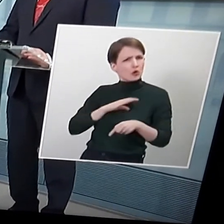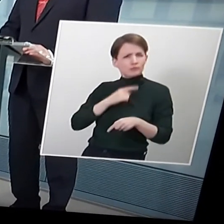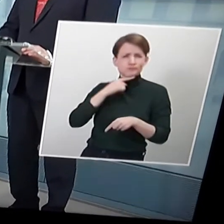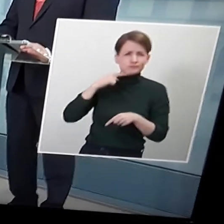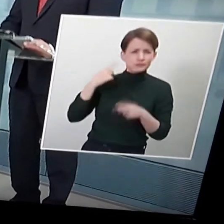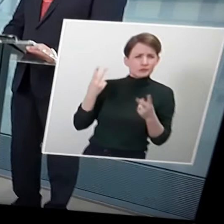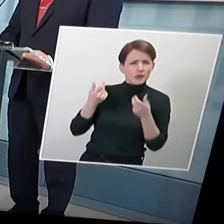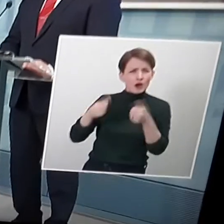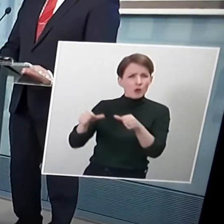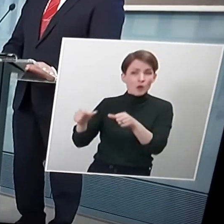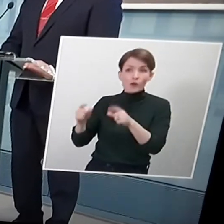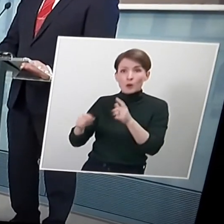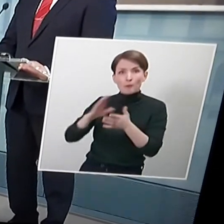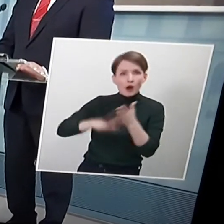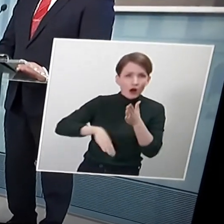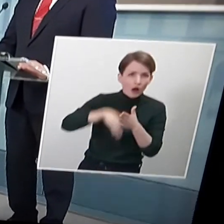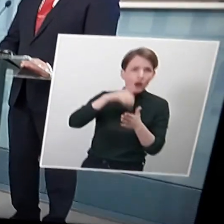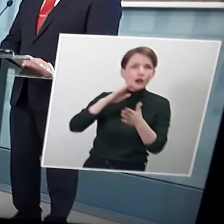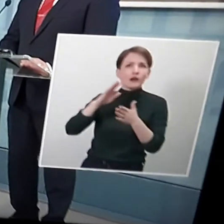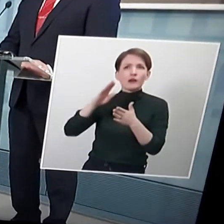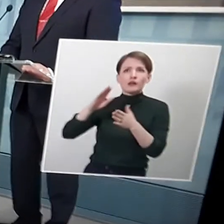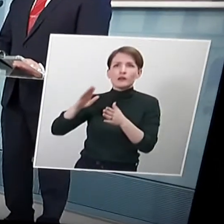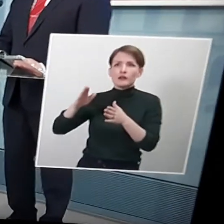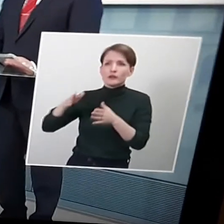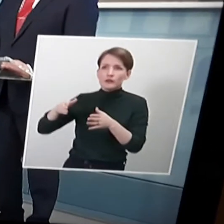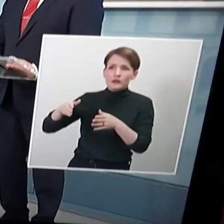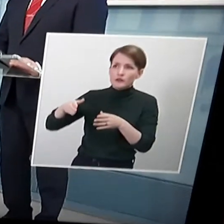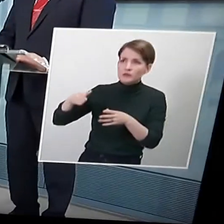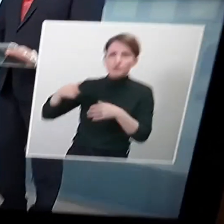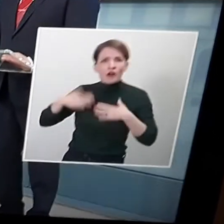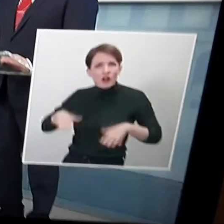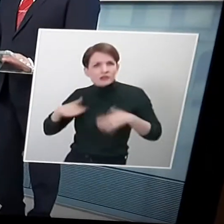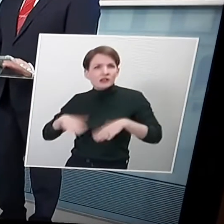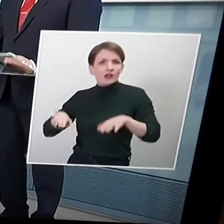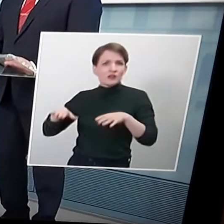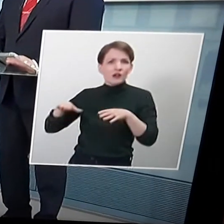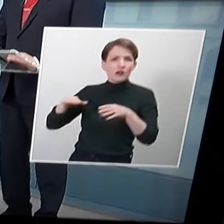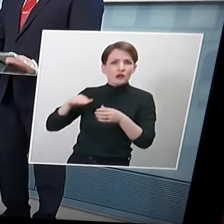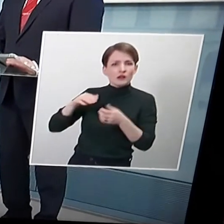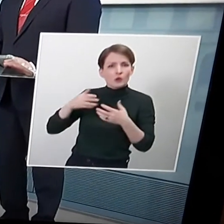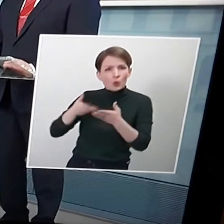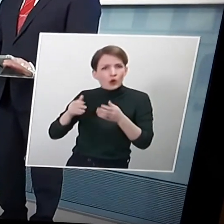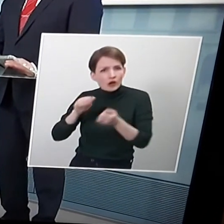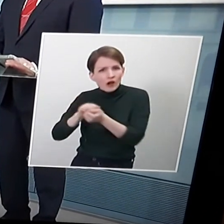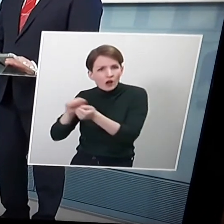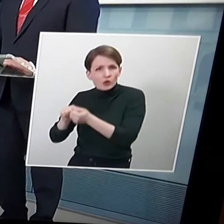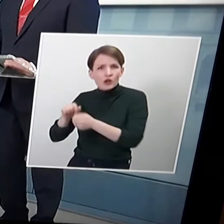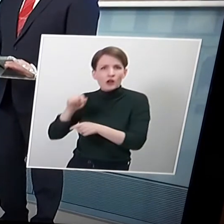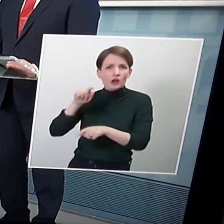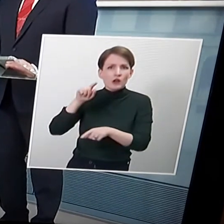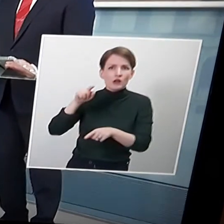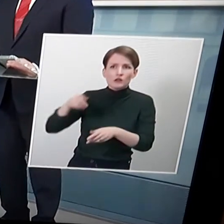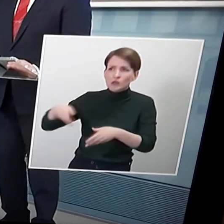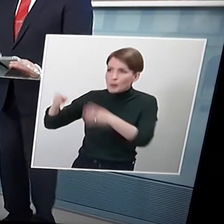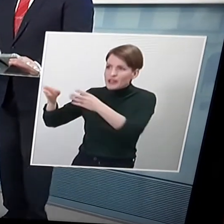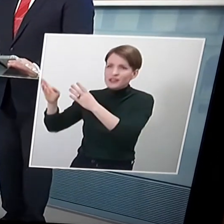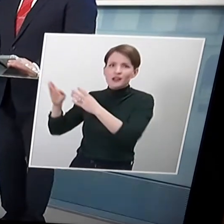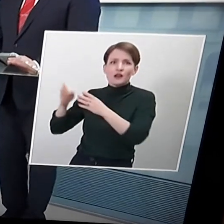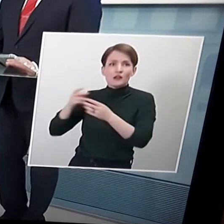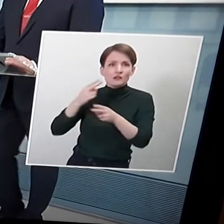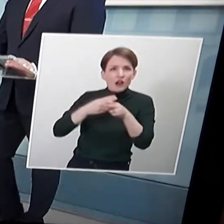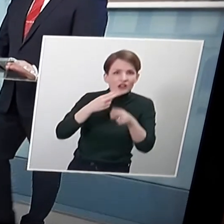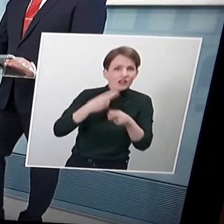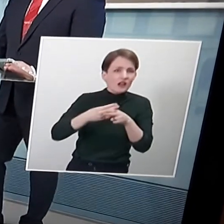vaikka maaleja, tapetteja, vaatteita, ehkä huonekalujakin, mutta siellä on myös esimerkiksi karkkia,